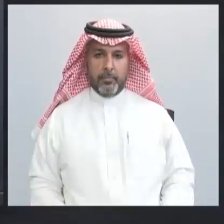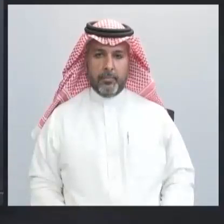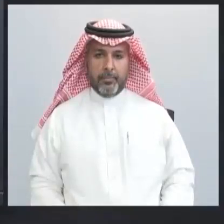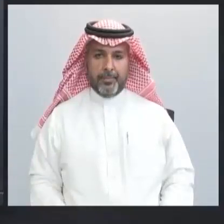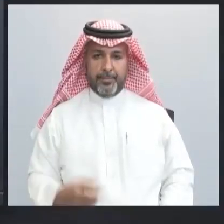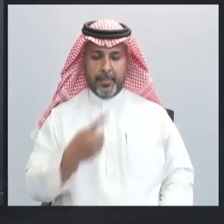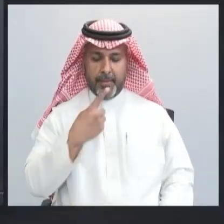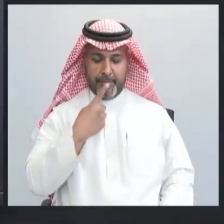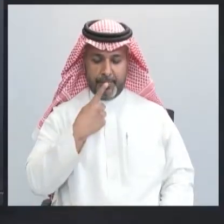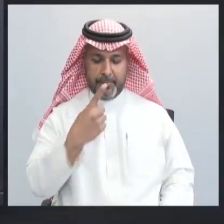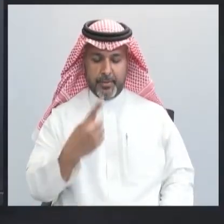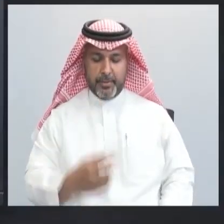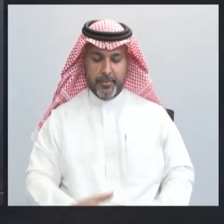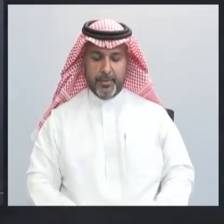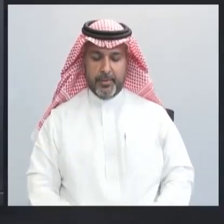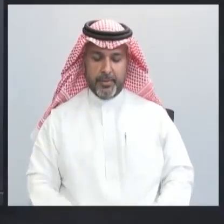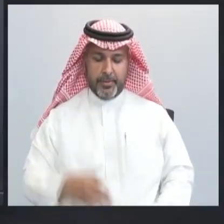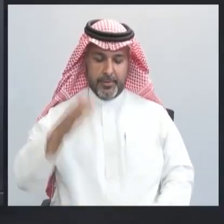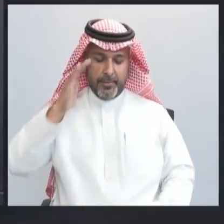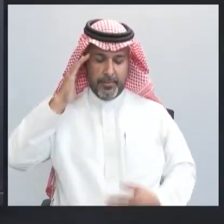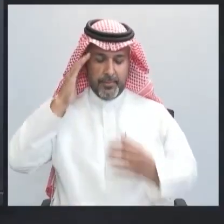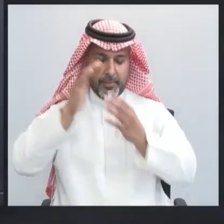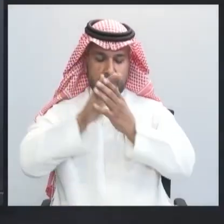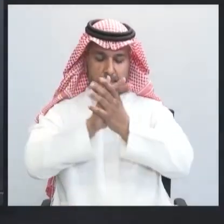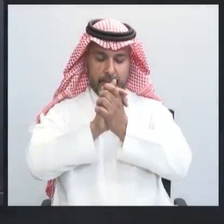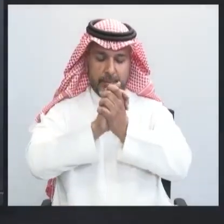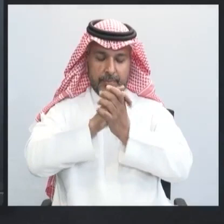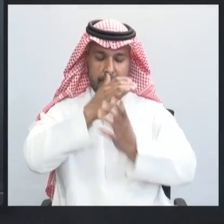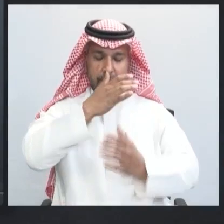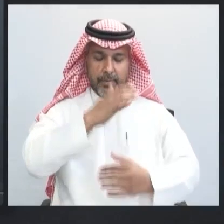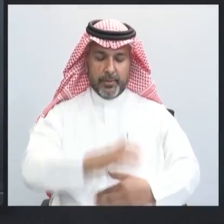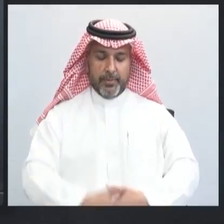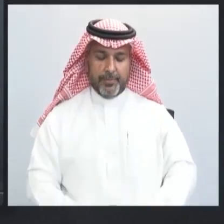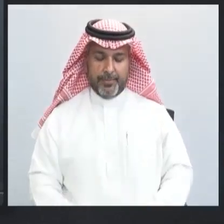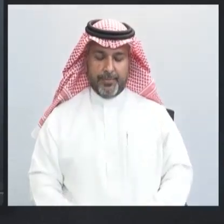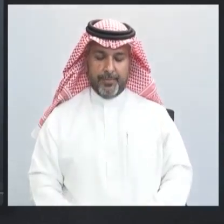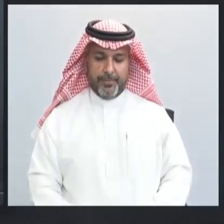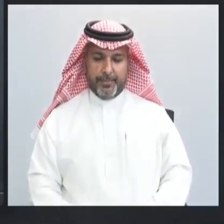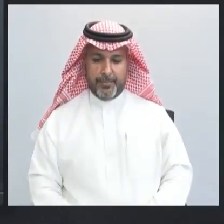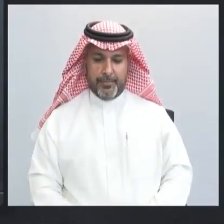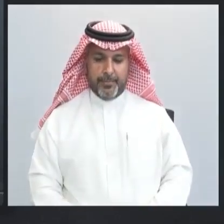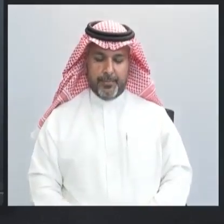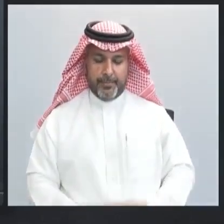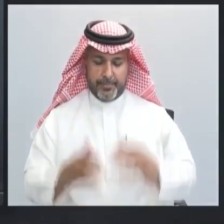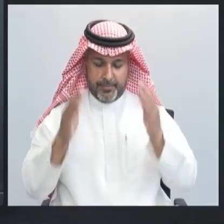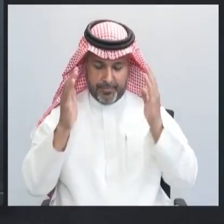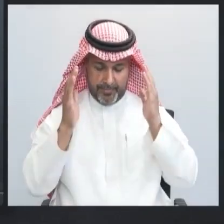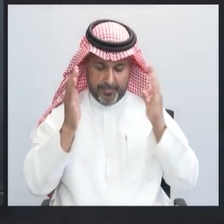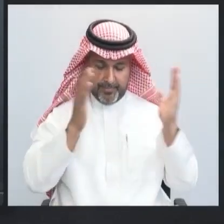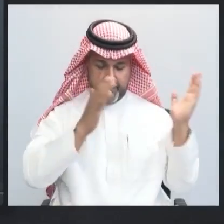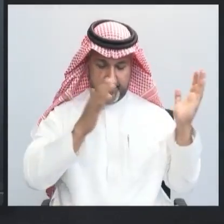بسم الله الرحمن الرحيم والصلاه والسلام على اشرف الانبياء والمرسلين نبينا محمد وعلى اله وصحبه وسلم تسليما